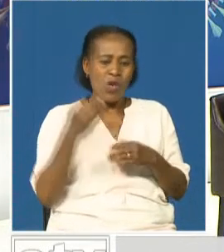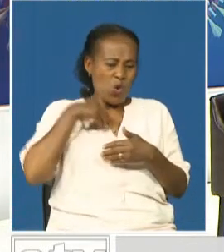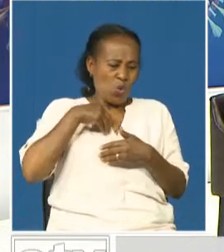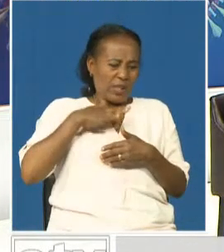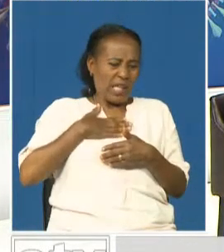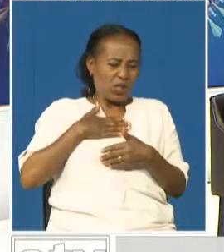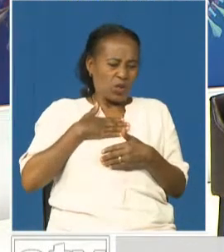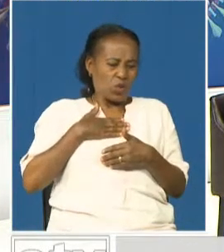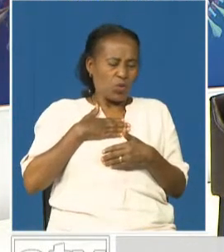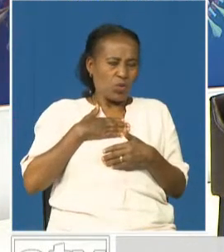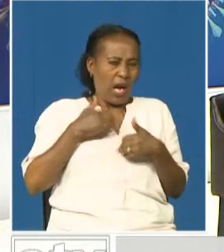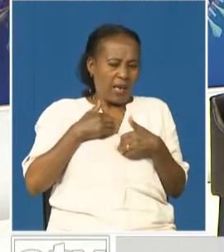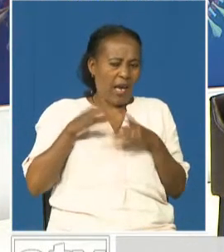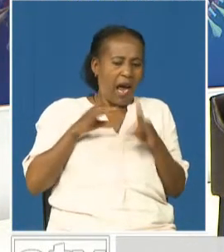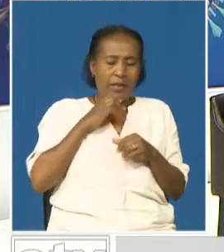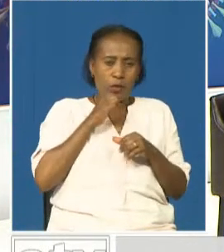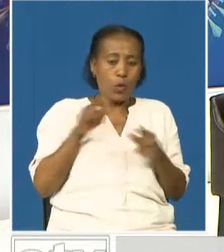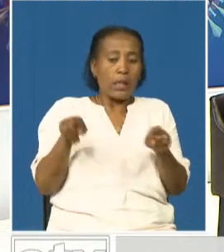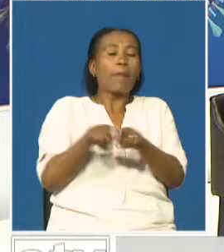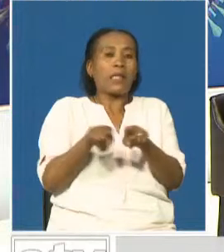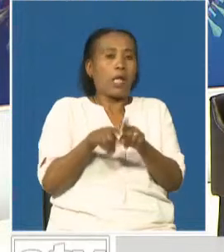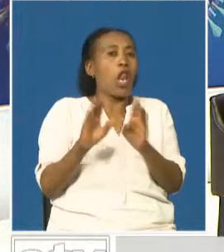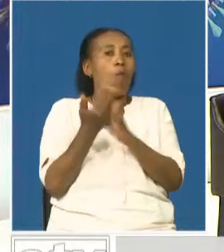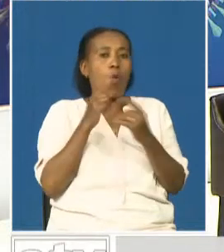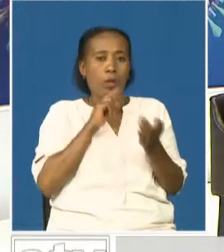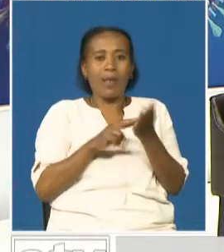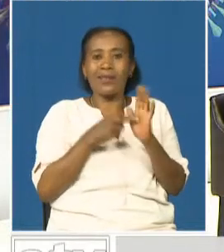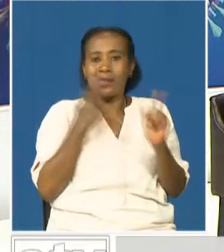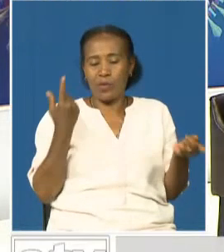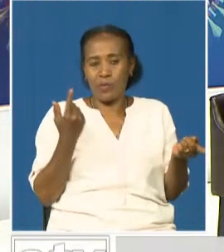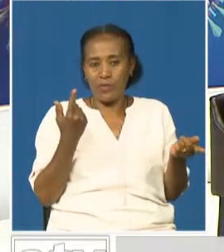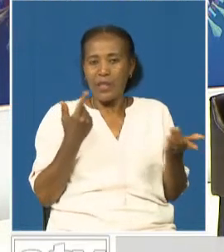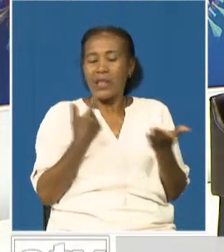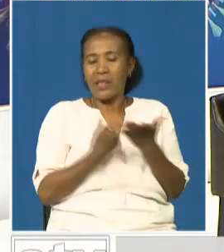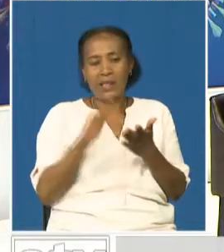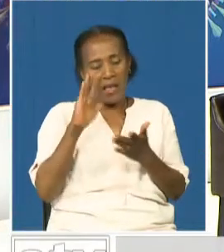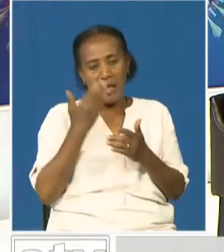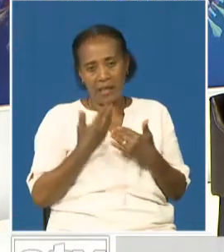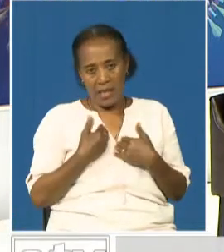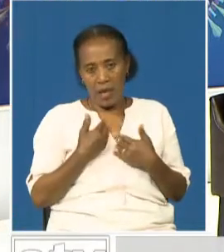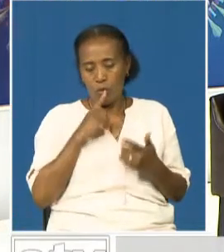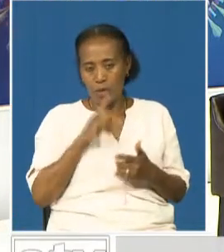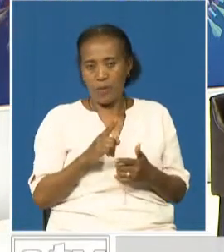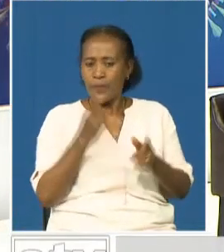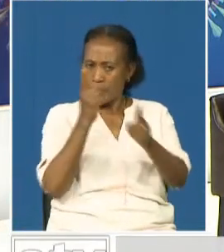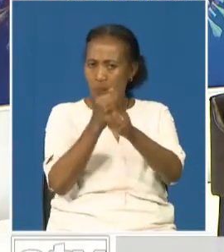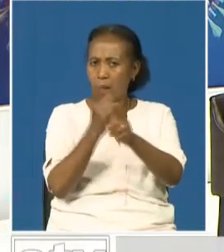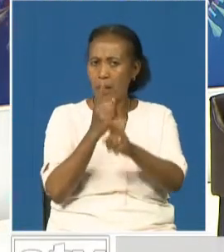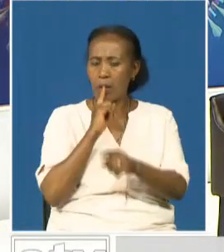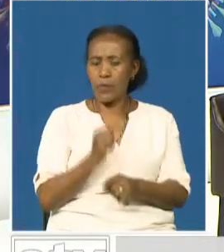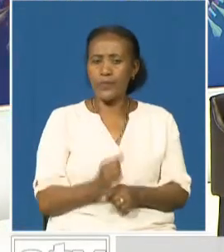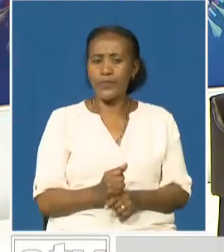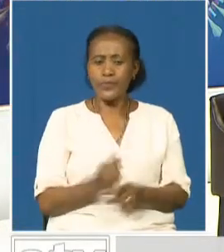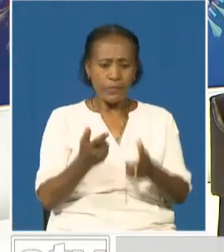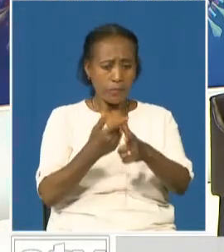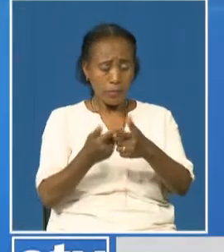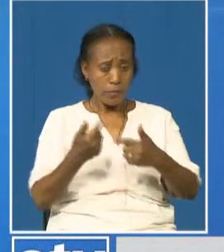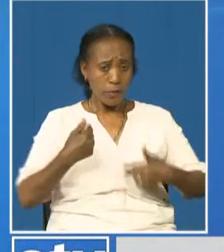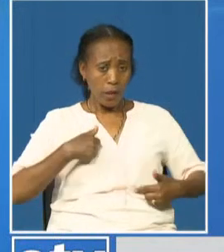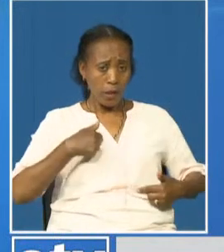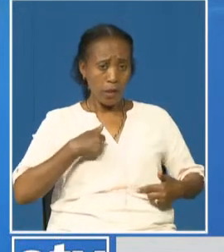ውስጣቸው እንኳን እያለ ላያደርጉት ይችላሉ፣ ለመመሳሰል ሲባል ማለት ነው። እና እዚህም ላይ ምክሮት እንዲነግሱን ነው። ልክ ነው። እንግዲህ